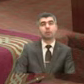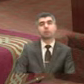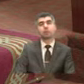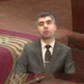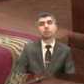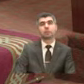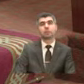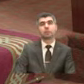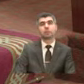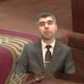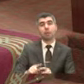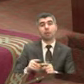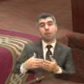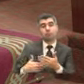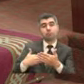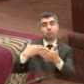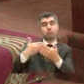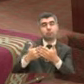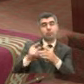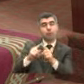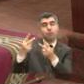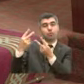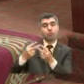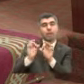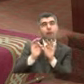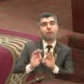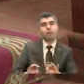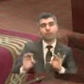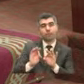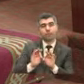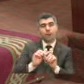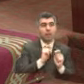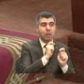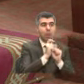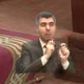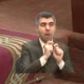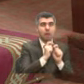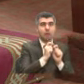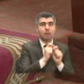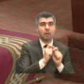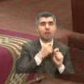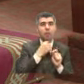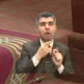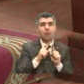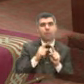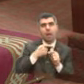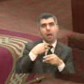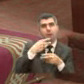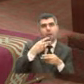هذا السؤال تأخر حتى يكون موجود. أنا ما تكلمتش مع النائب، ولكن اللي بغيتو ندوه في هذا المجال ندوه فيه.